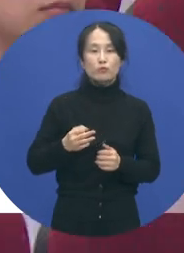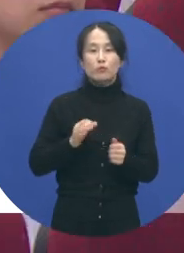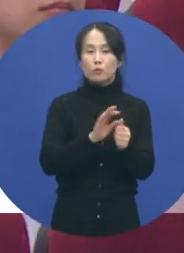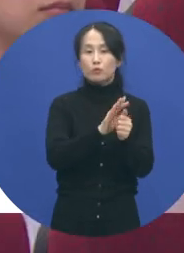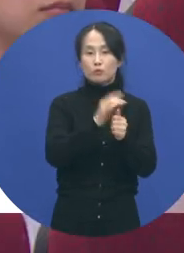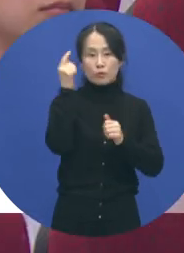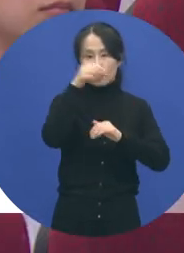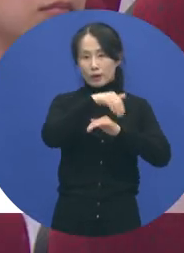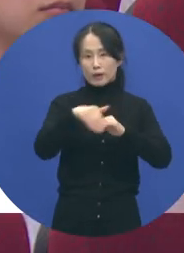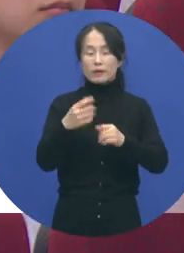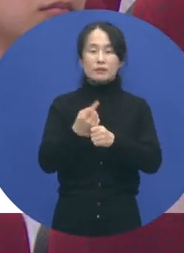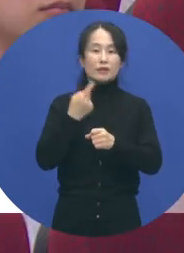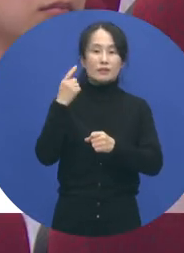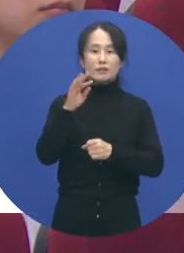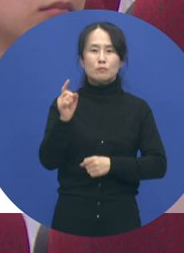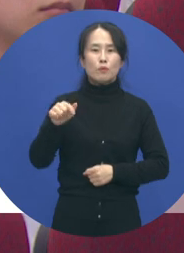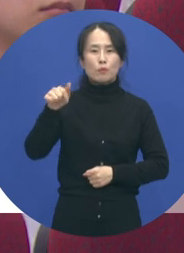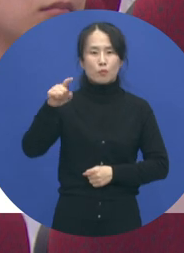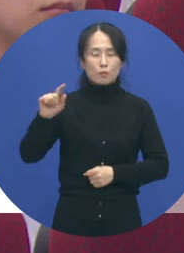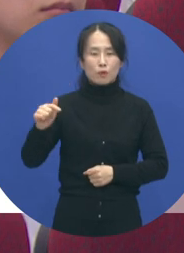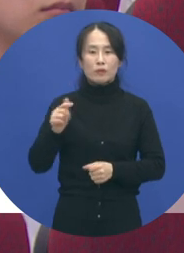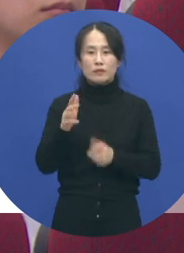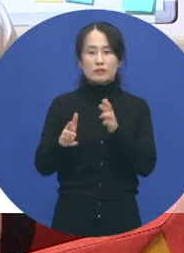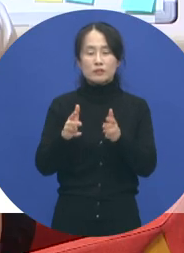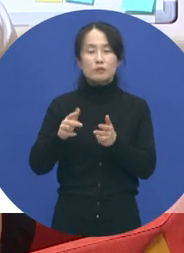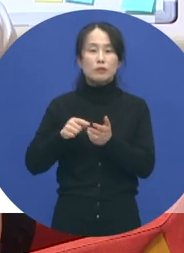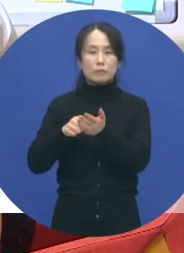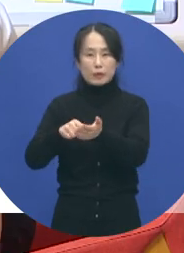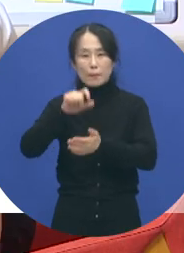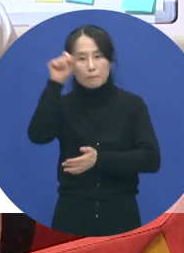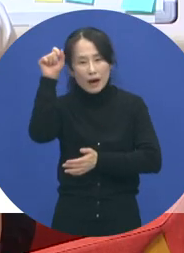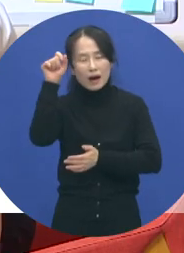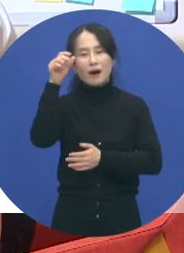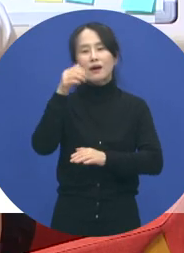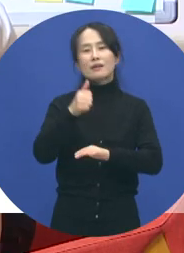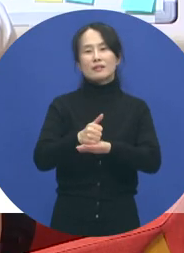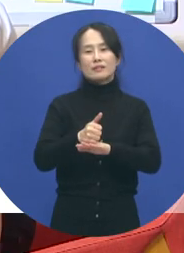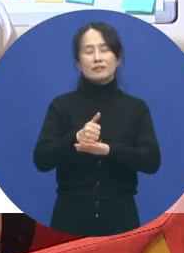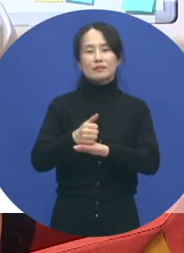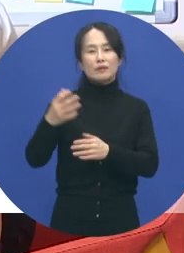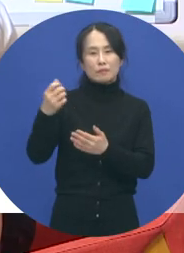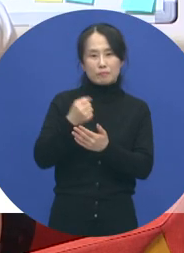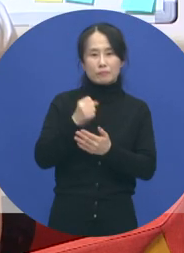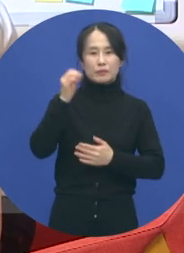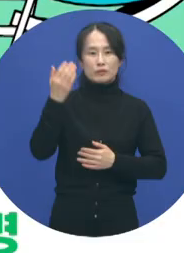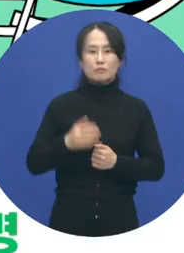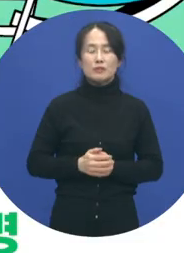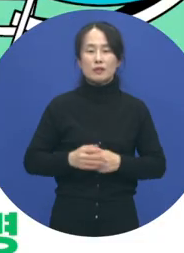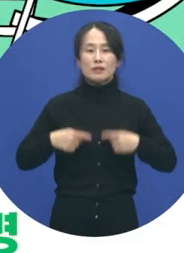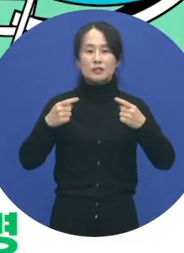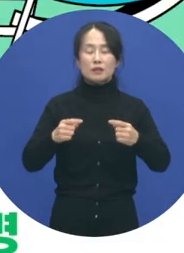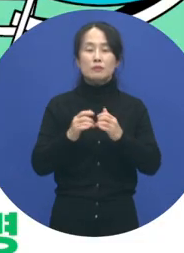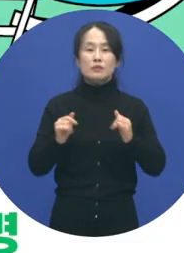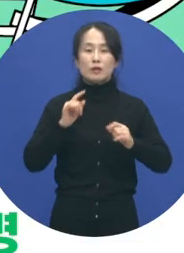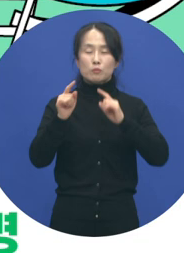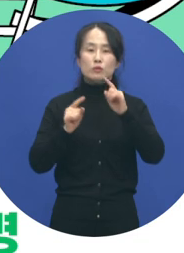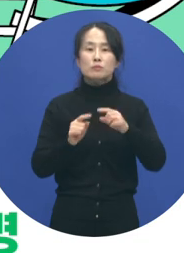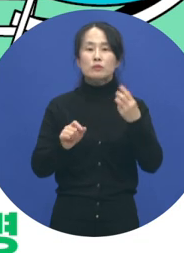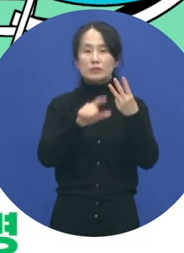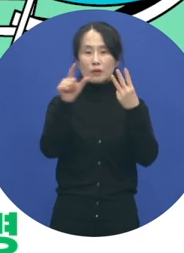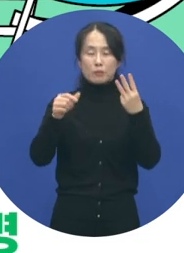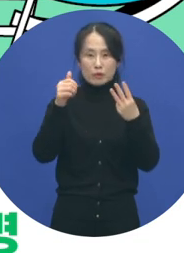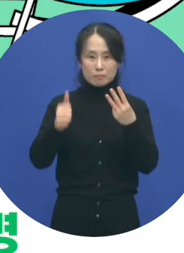경기도가 지난해 복권기금 지원사업 공무에 참여해 선정된 결과입니다 집은 오는 3월말 진행